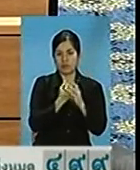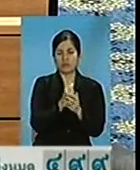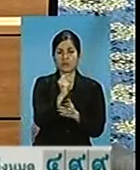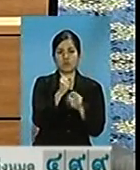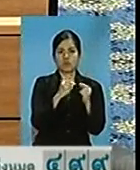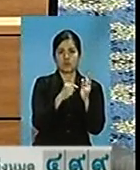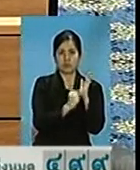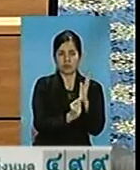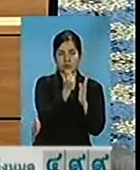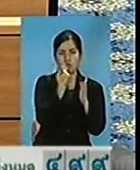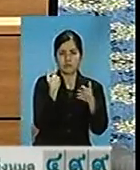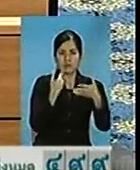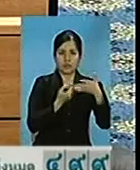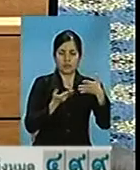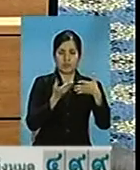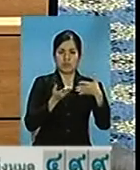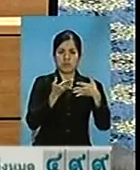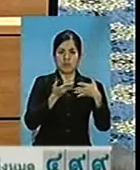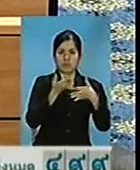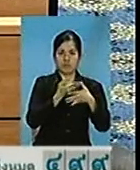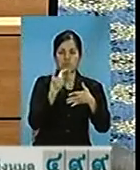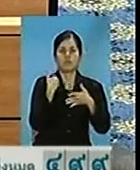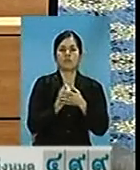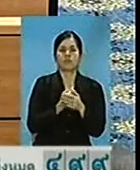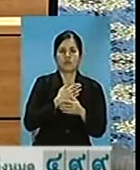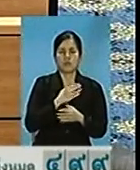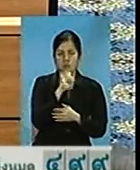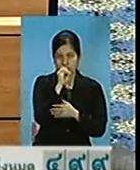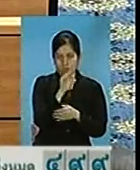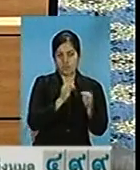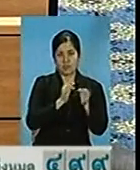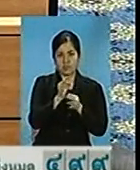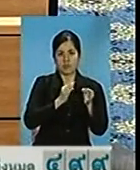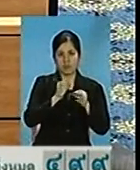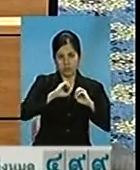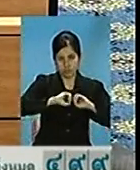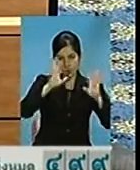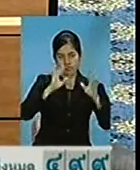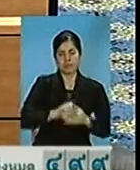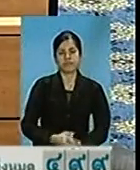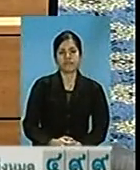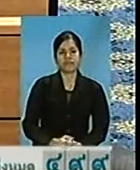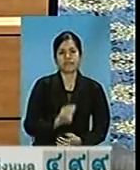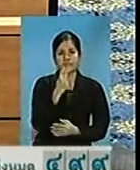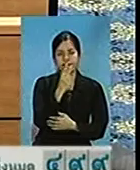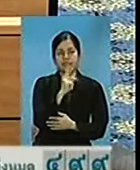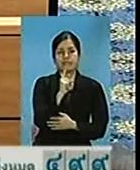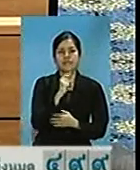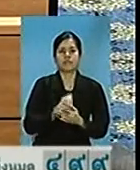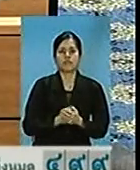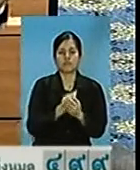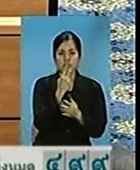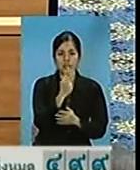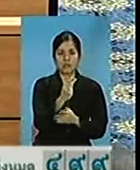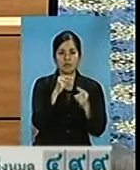แต่ต้นน้ำกลางน้ำปลายน้ำเราต้องพูดทั้งระบบท่านไปดูนะฮะไปเปิดดูว่า